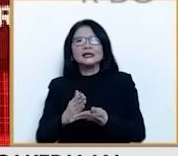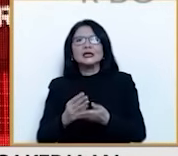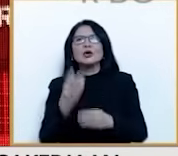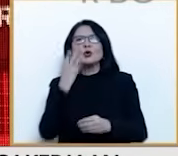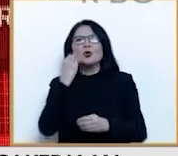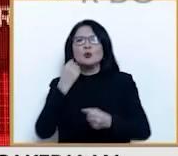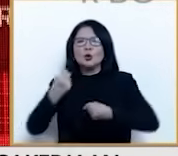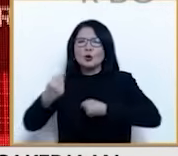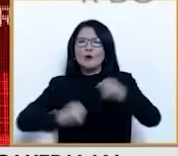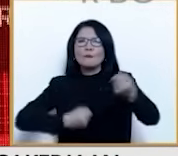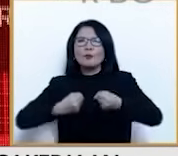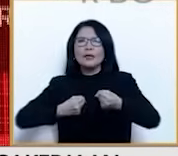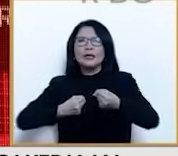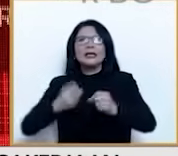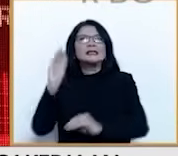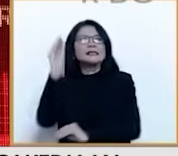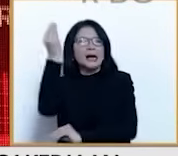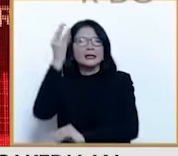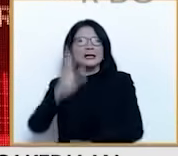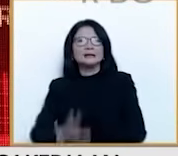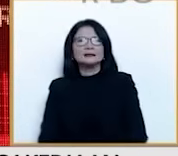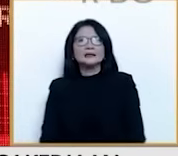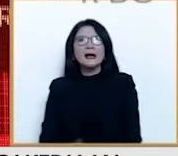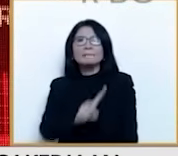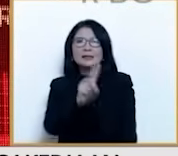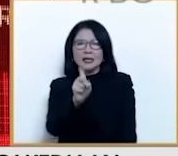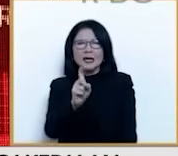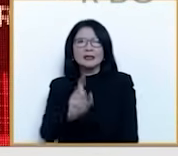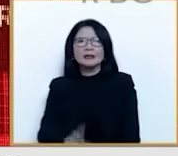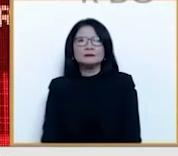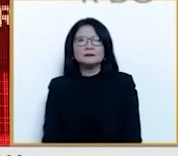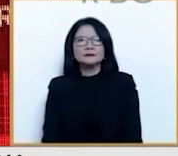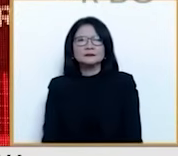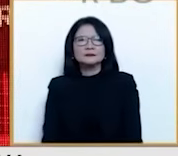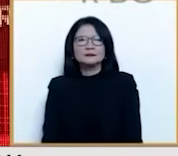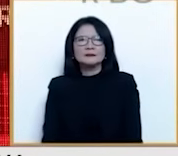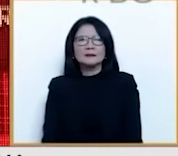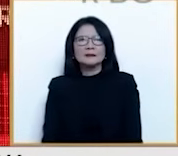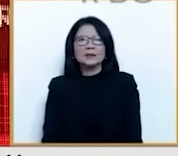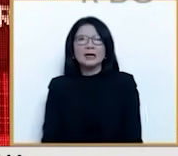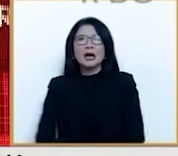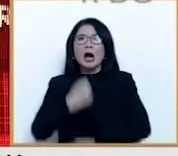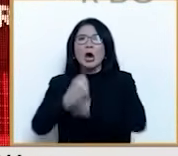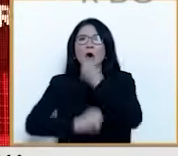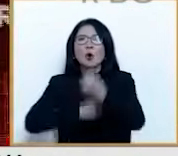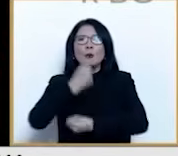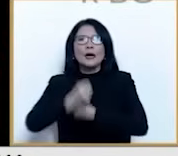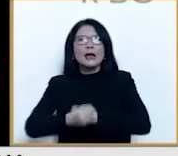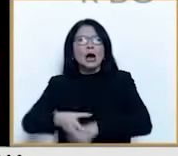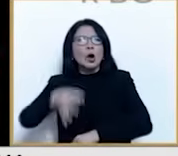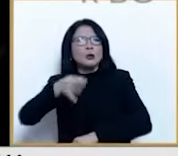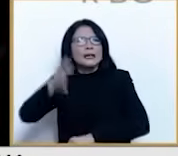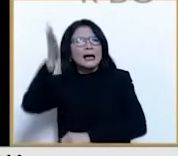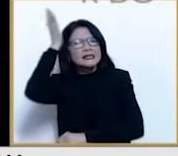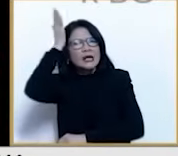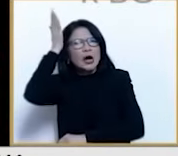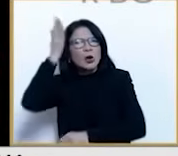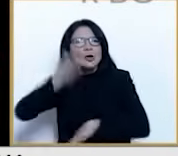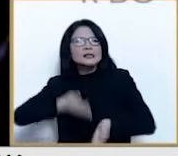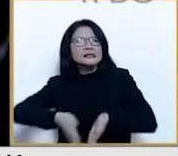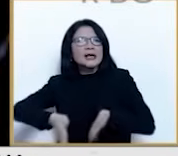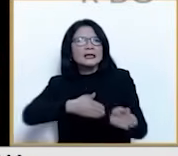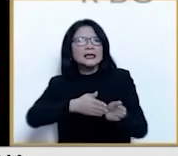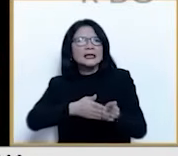kendaraan di wilayah Jakarta. Pertanyaannya, dalam upaya mewujudkan kota hijau,